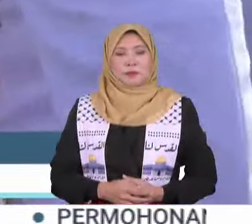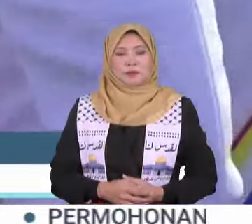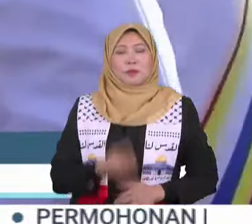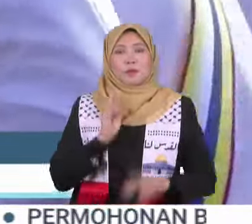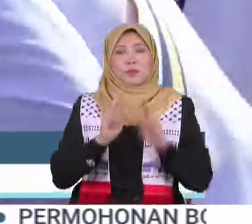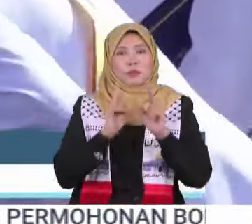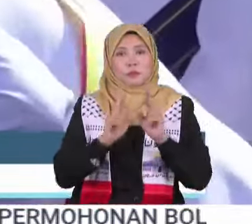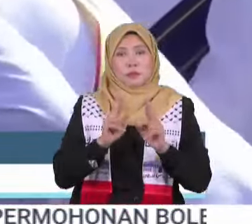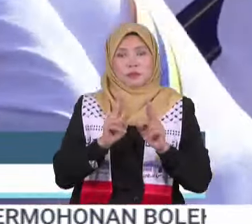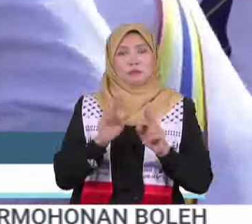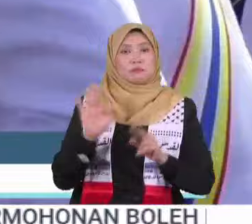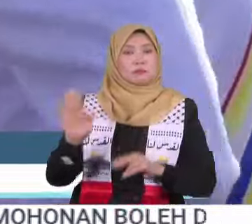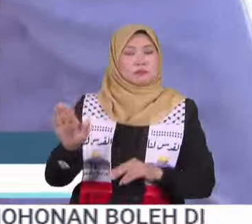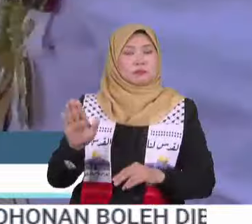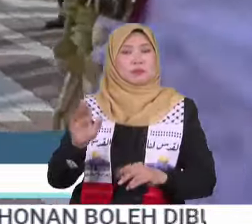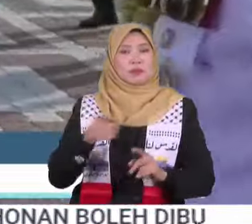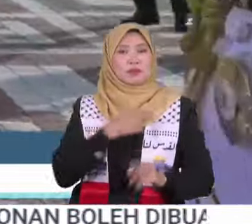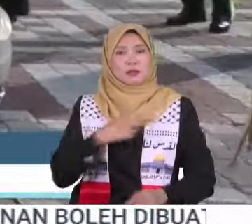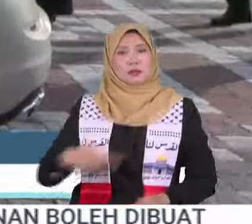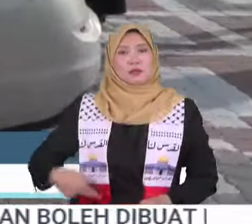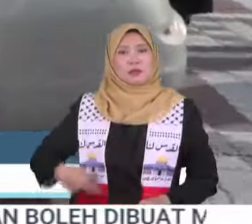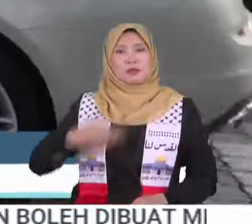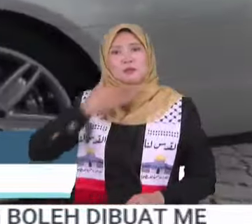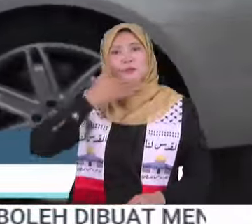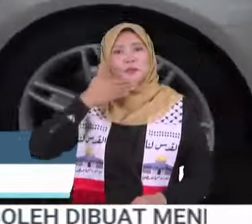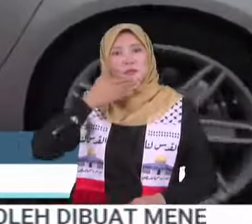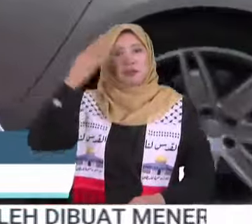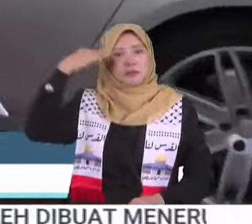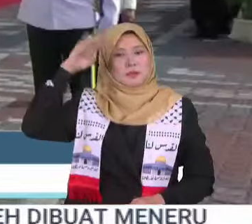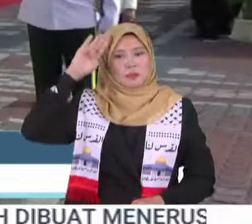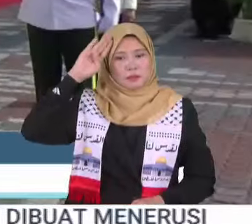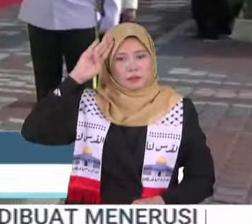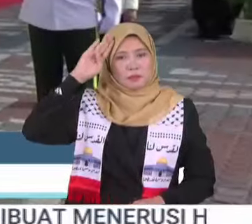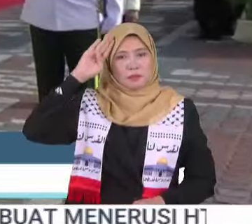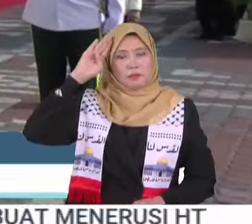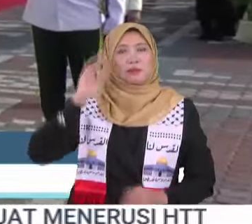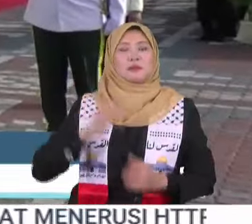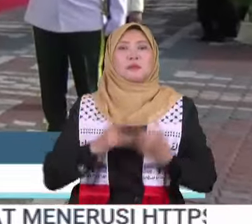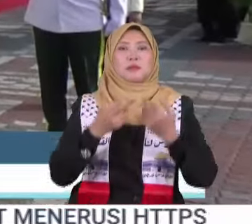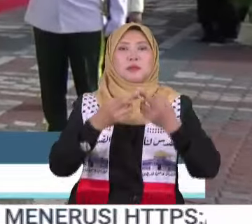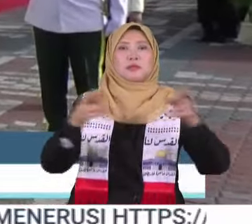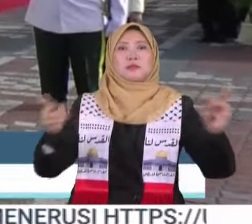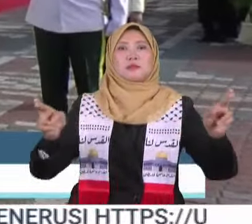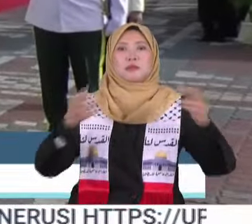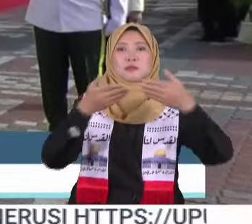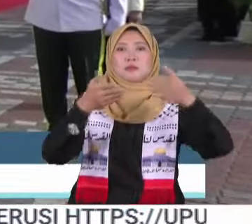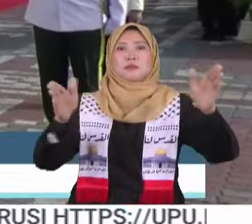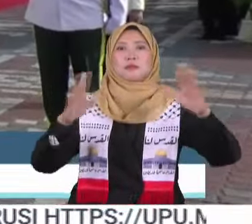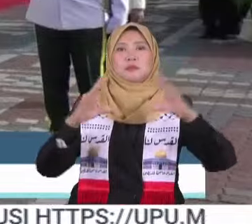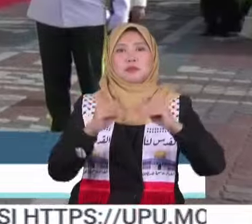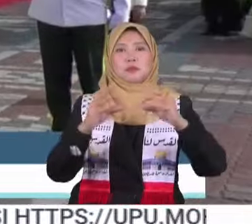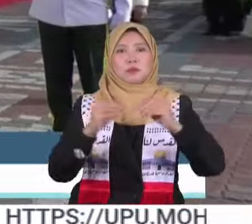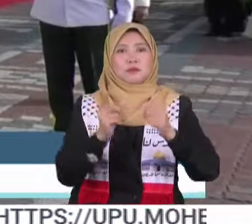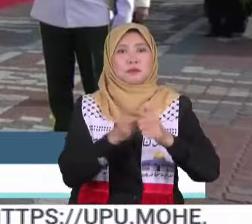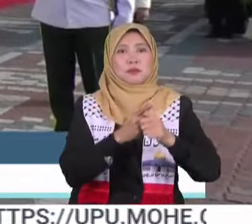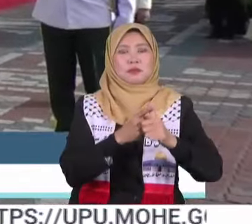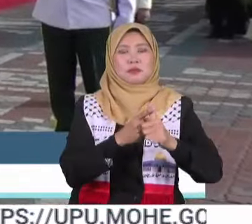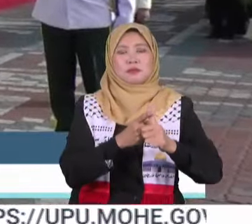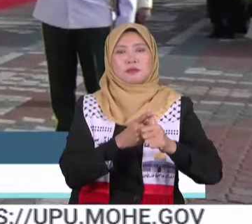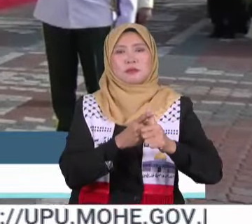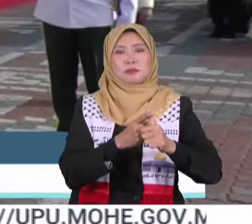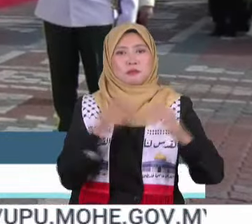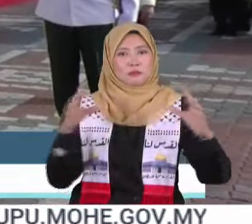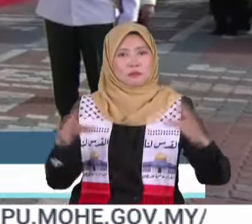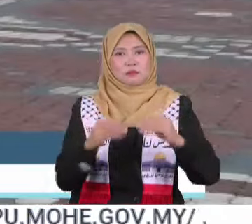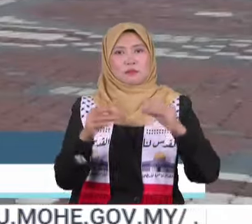Titah ucapan baginda itu dibaca Raja Muda Perlis Tuanku Syed Faizuddin Putra Jamalulal pada perasmian pembukaan mesyuarat pertama penggal